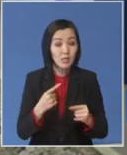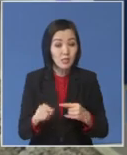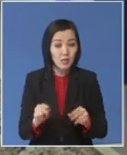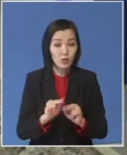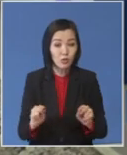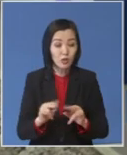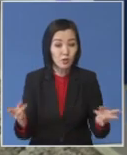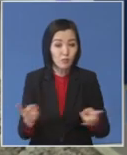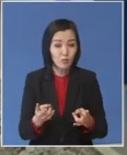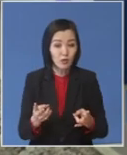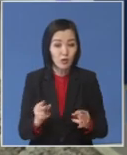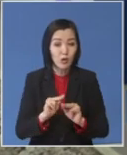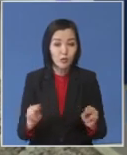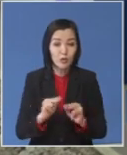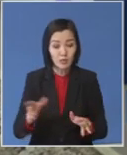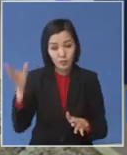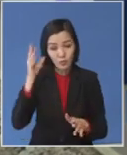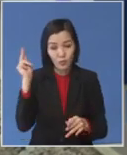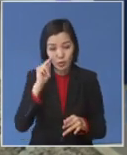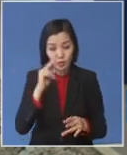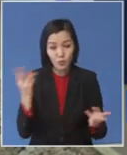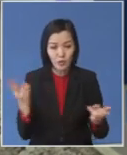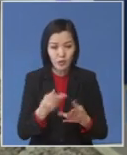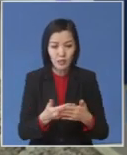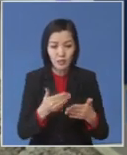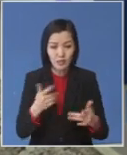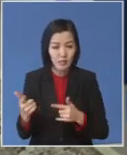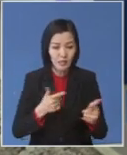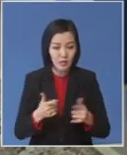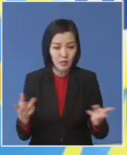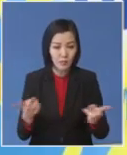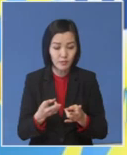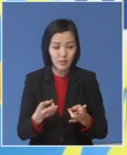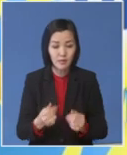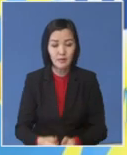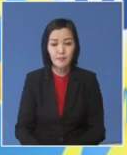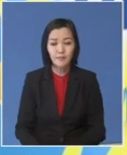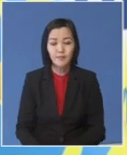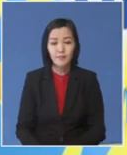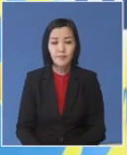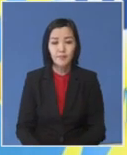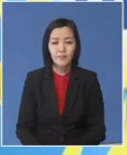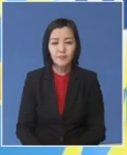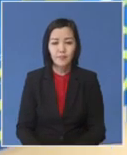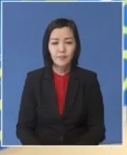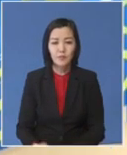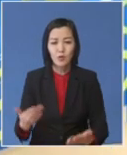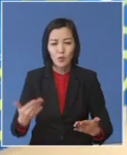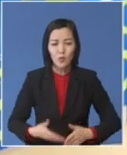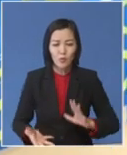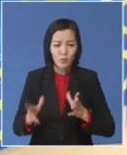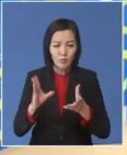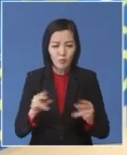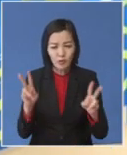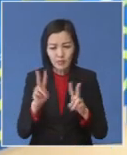Ұстаздардың жетті, оны дайындау керек. Білікті жасауымыз керек. Творчестволық ізденісте ұстаздарымыз жүрсін. Өмір бойы ізденуіміз керек. Өмір бойы